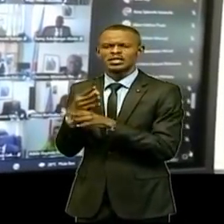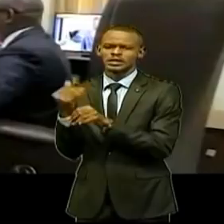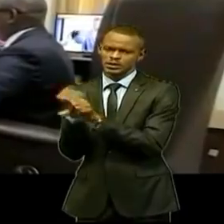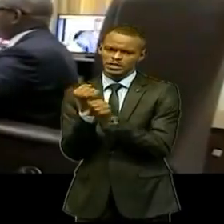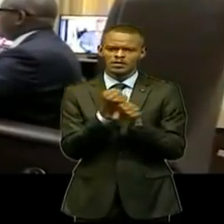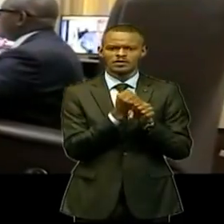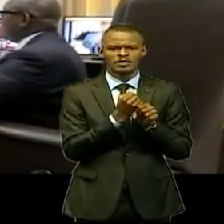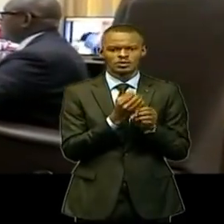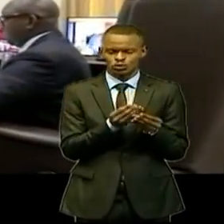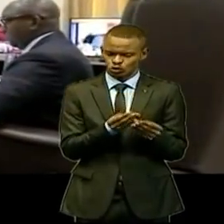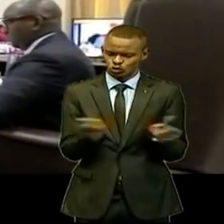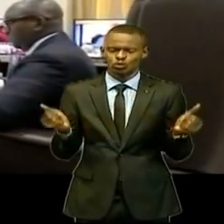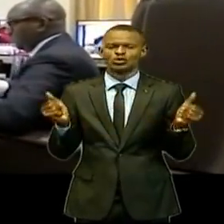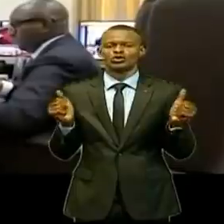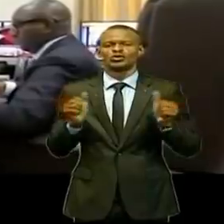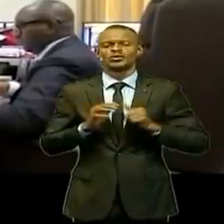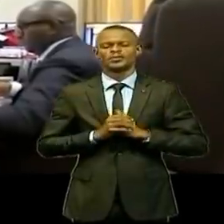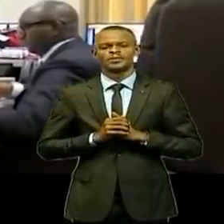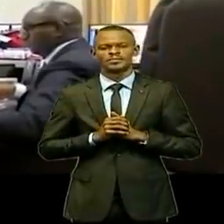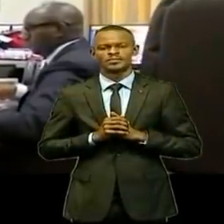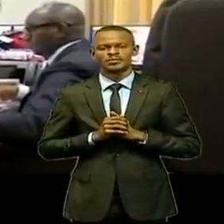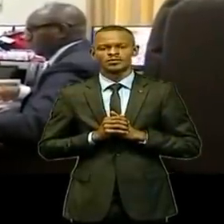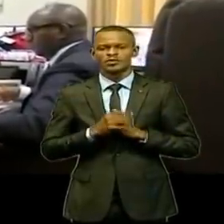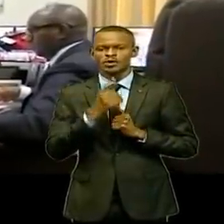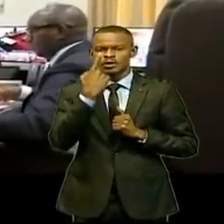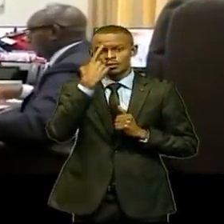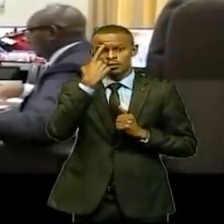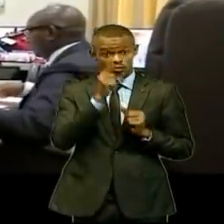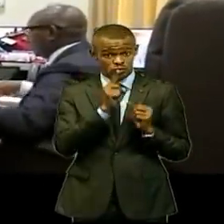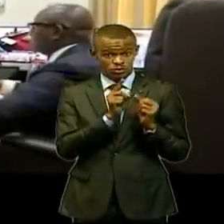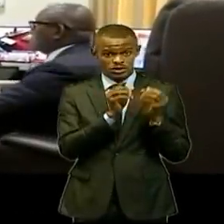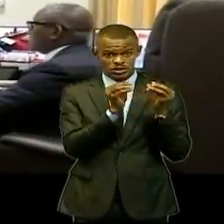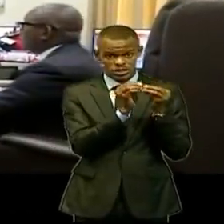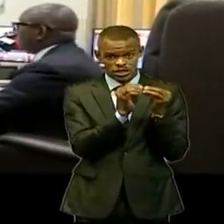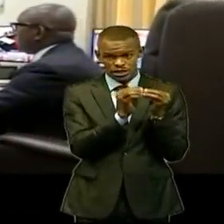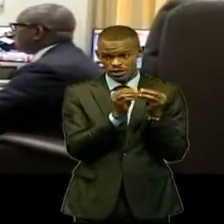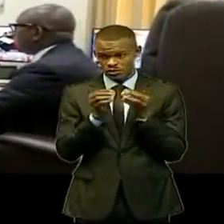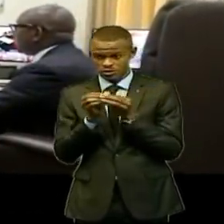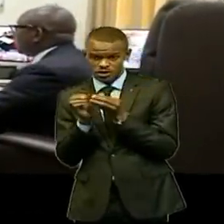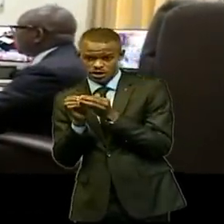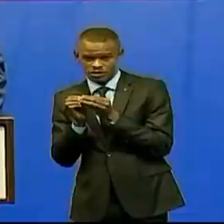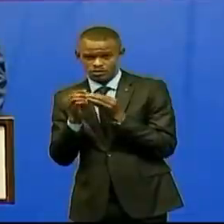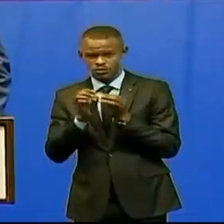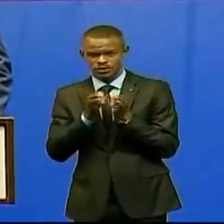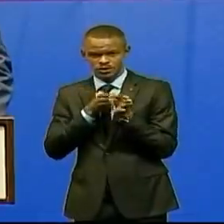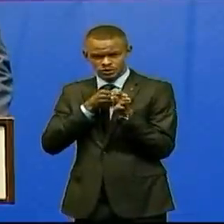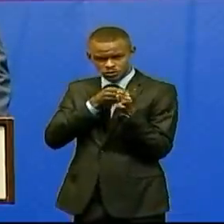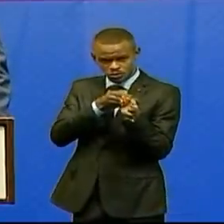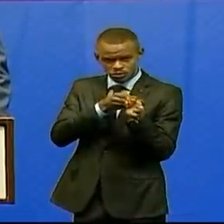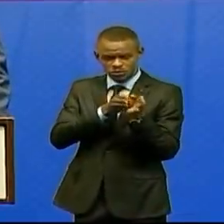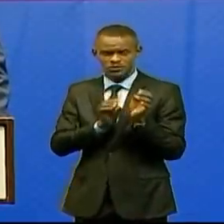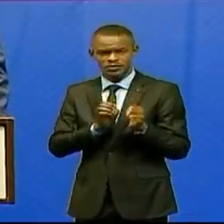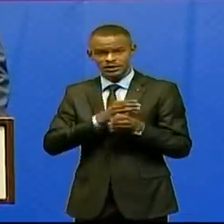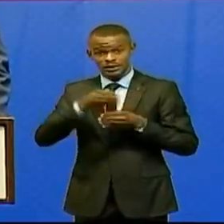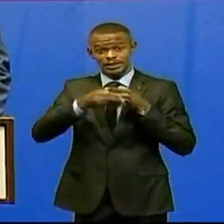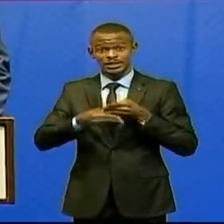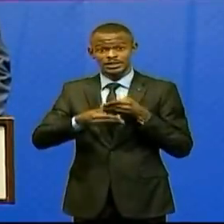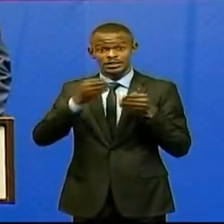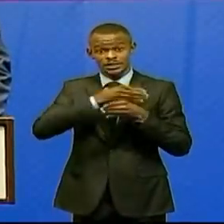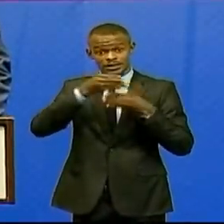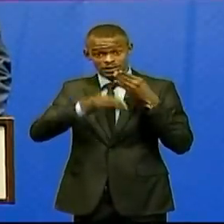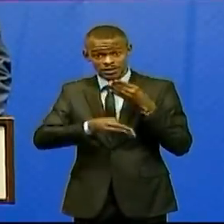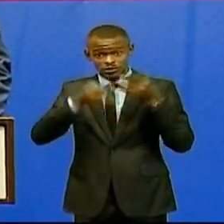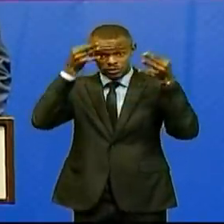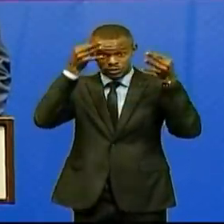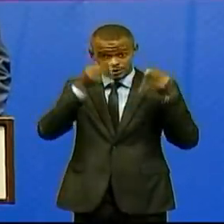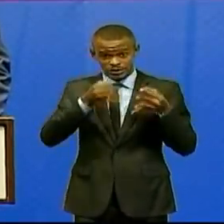trouvées. Au sujet des réunions de suivi d'exécution des décisions du Conseil des ministres, le chef